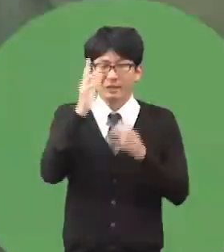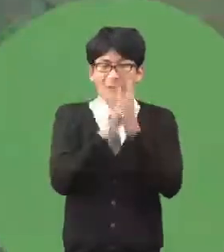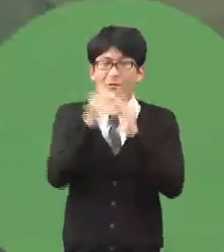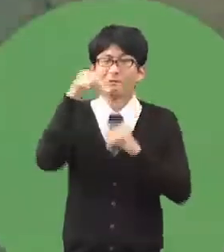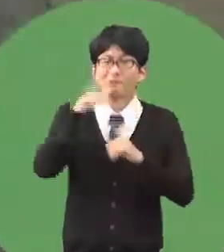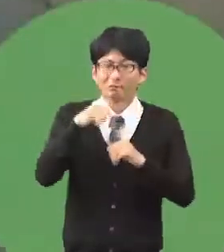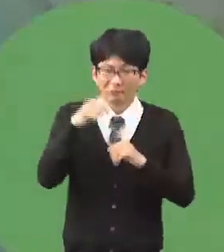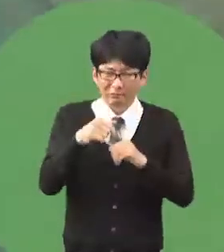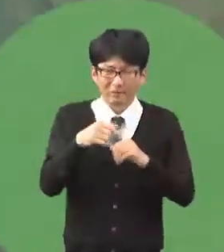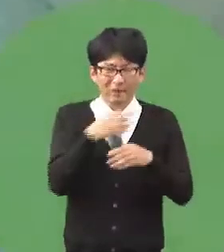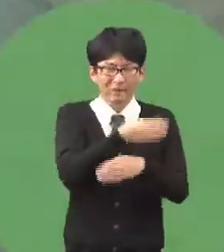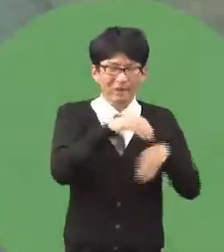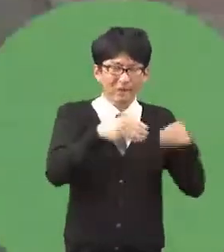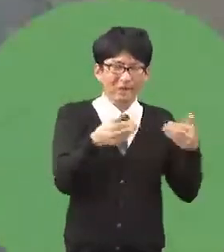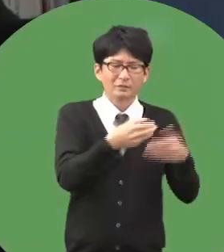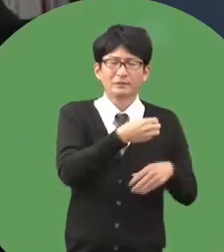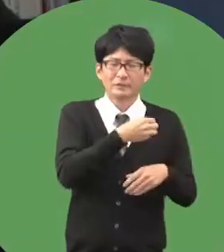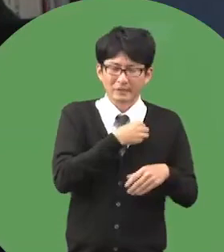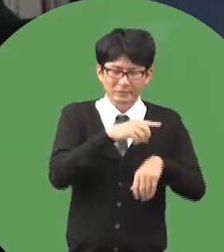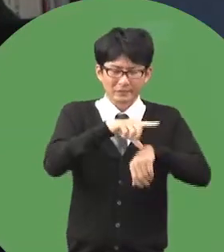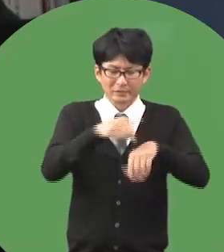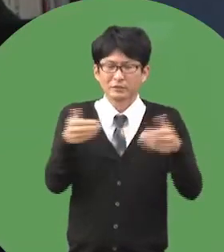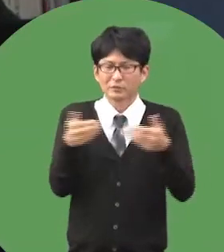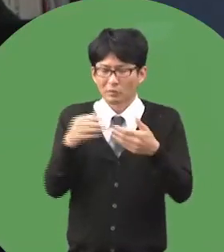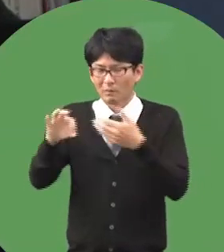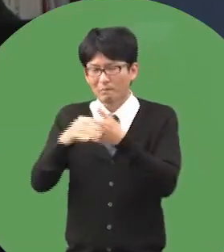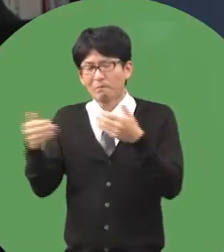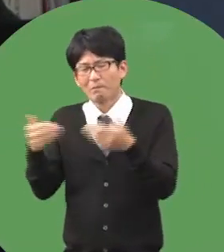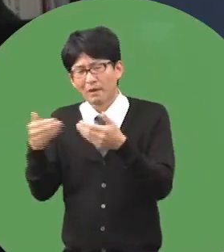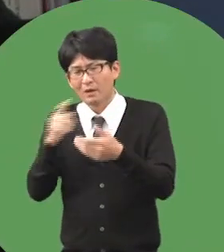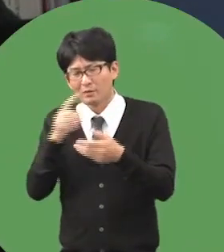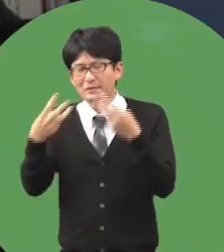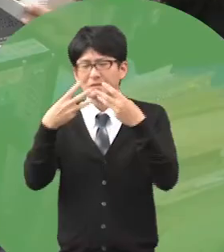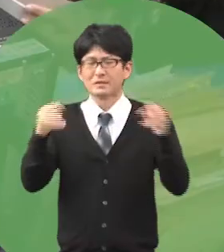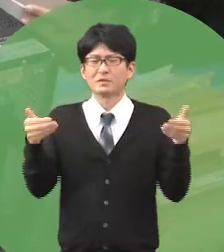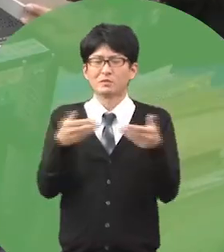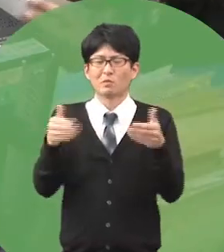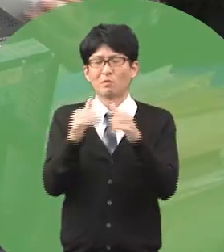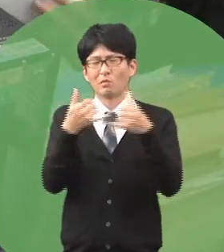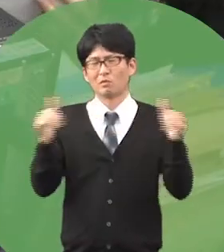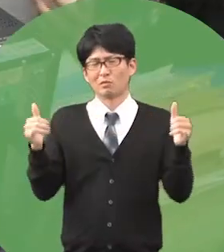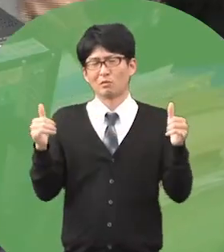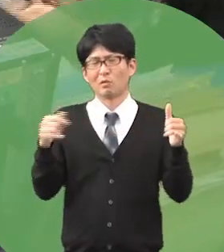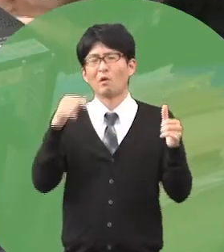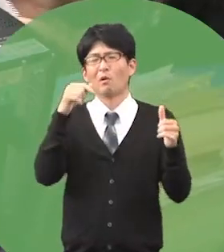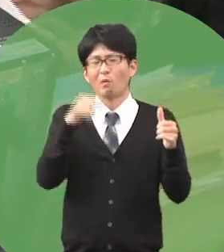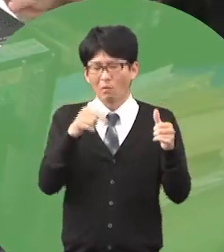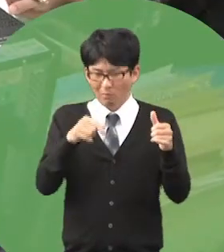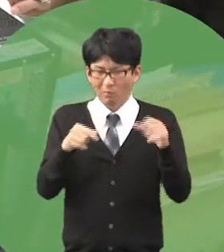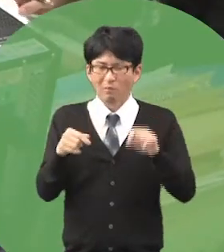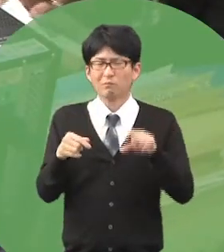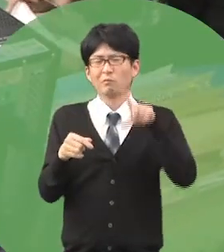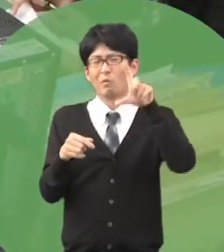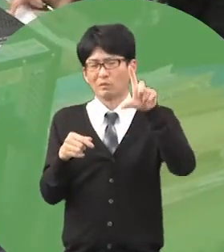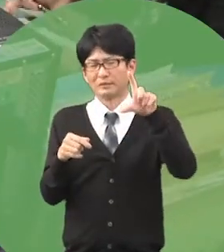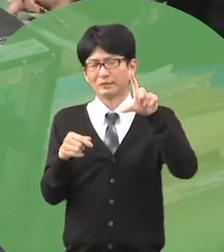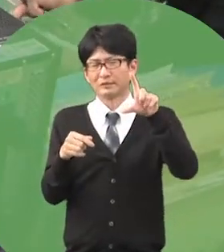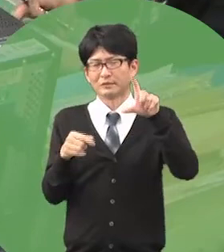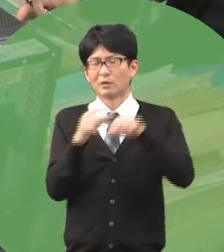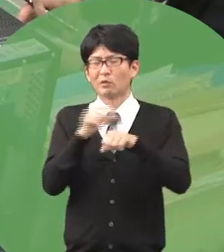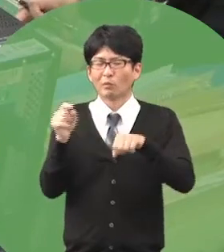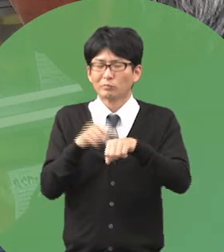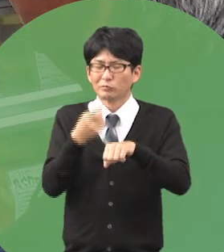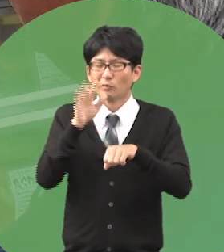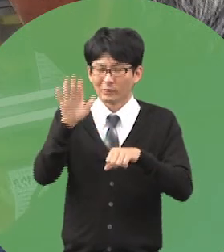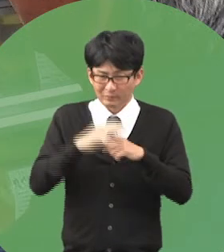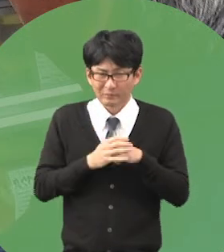は契約社員、パート、アルバイトといった非正規雇用で働く人の割合が高いのも大きな特徴